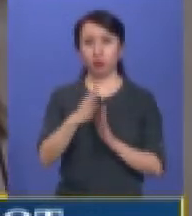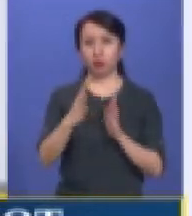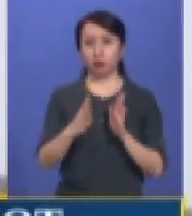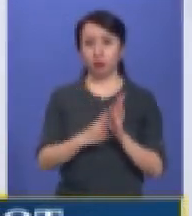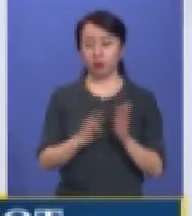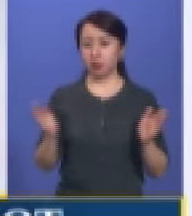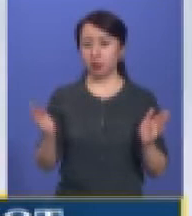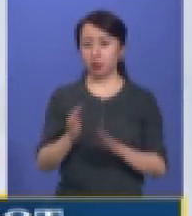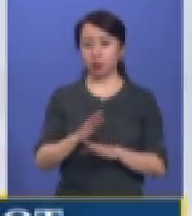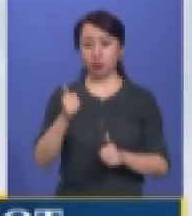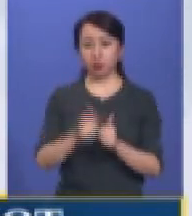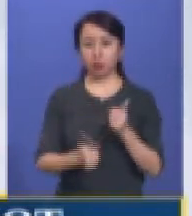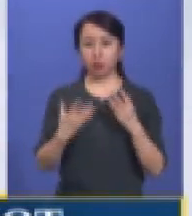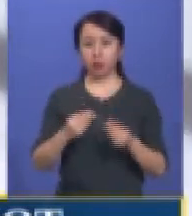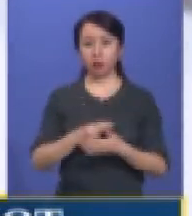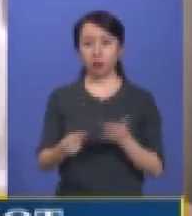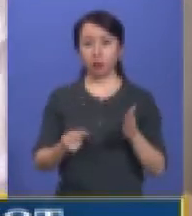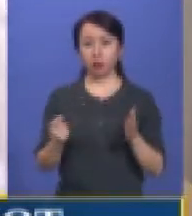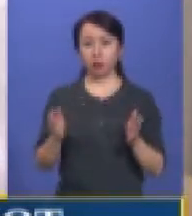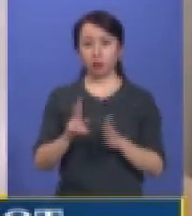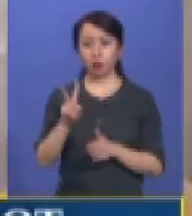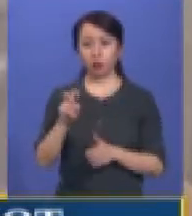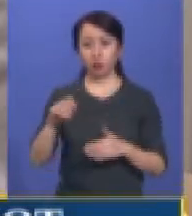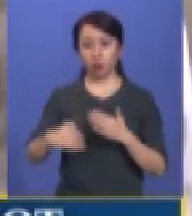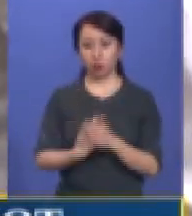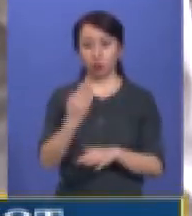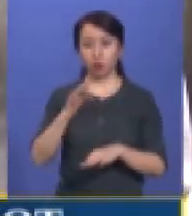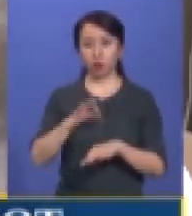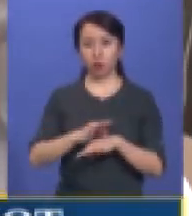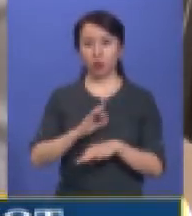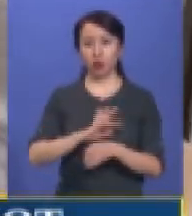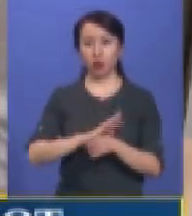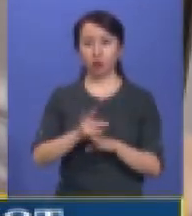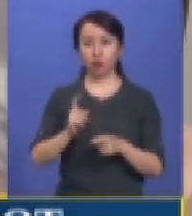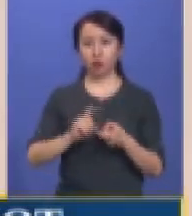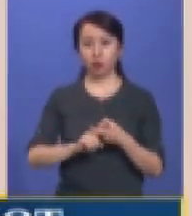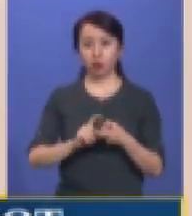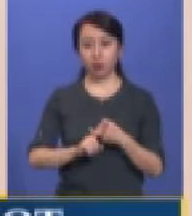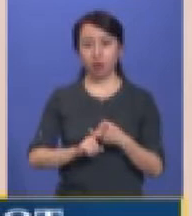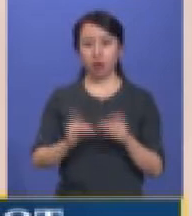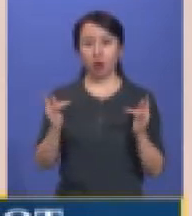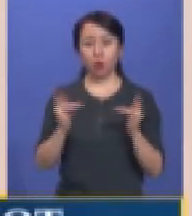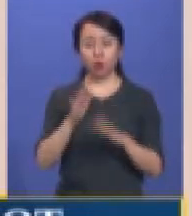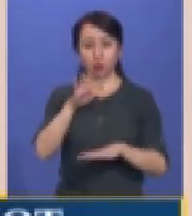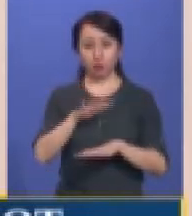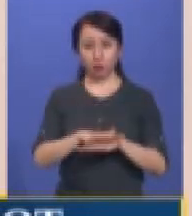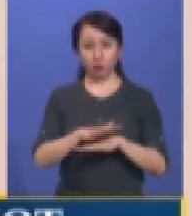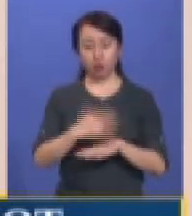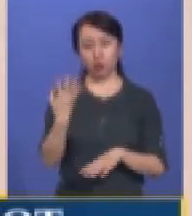не снижается. Ежедневно регистрируется чуть менее 200 новых случаев коронавирусной инфекции. Загруженность коечного фонда